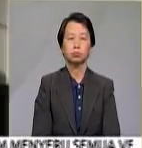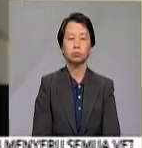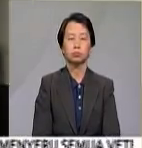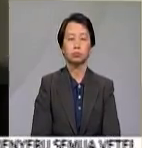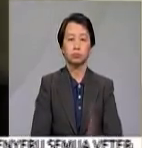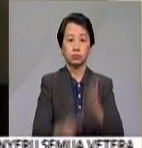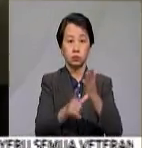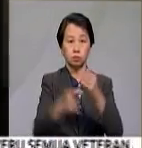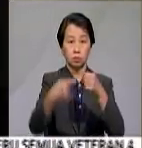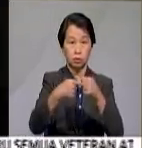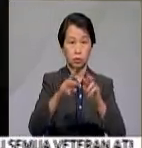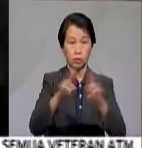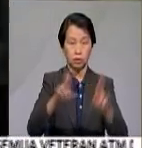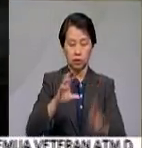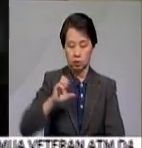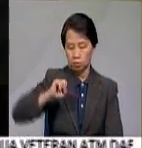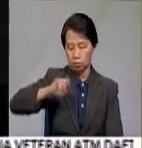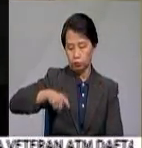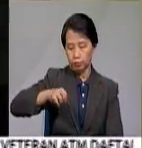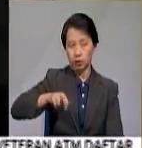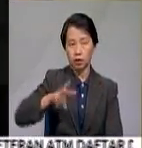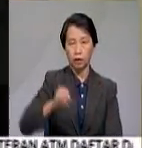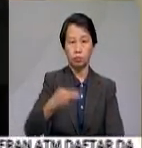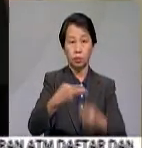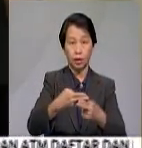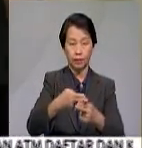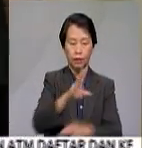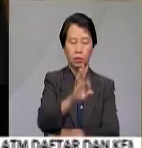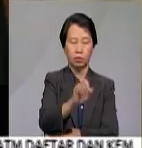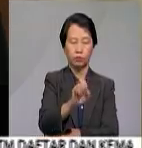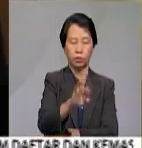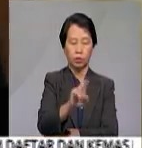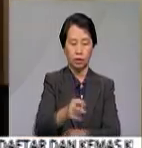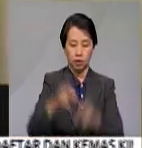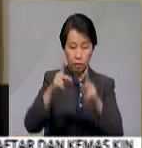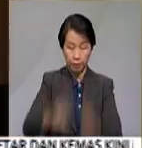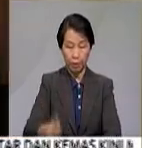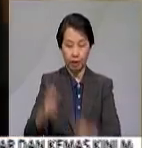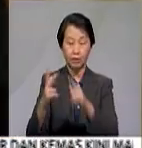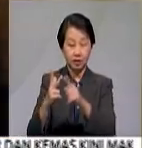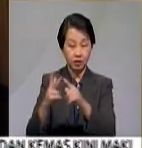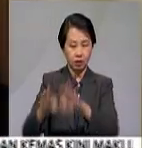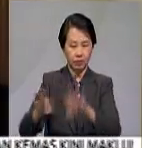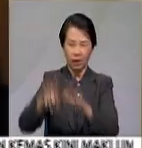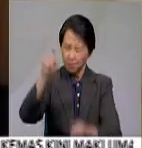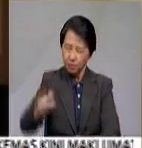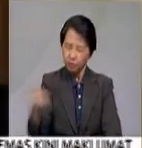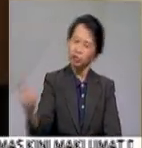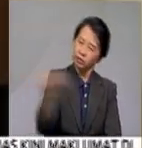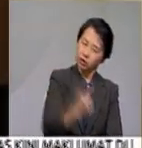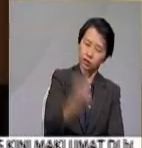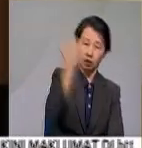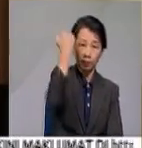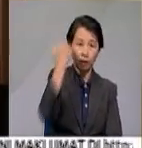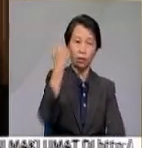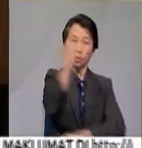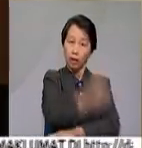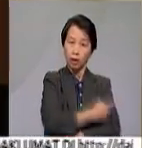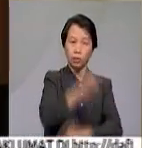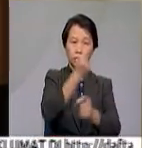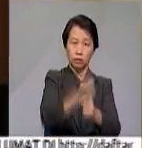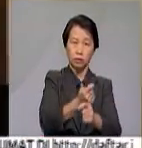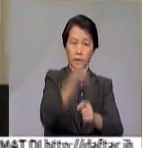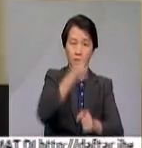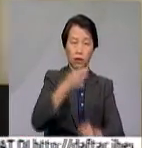Menurut Timbalan Pendakwa Raya SPRM, Farah Yasmin Saleh, pihak ketiga berkepentingan perlu tampil ke mahkamah pada hari yang